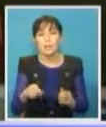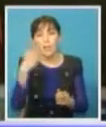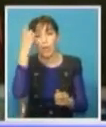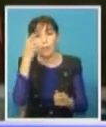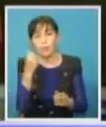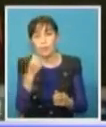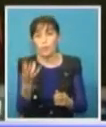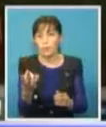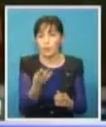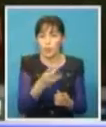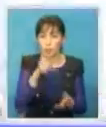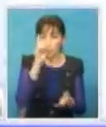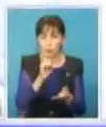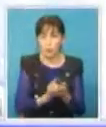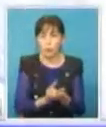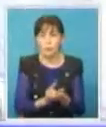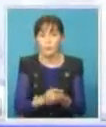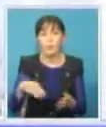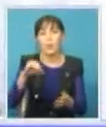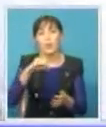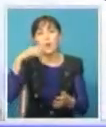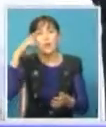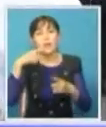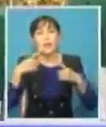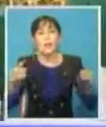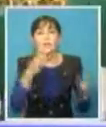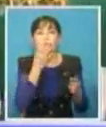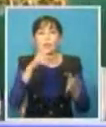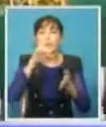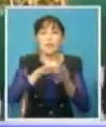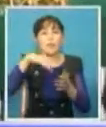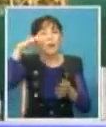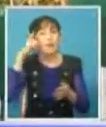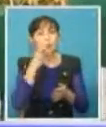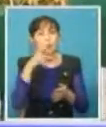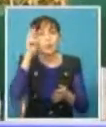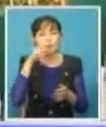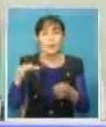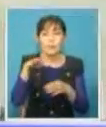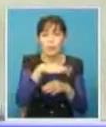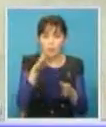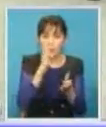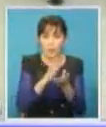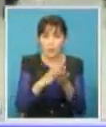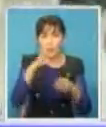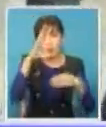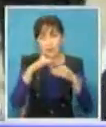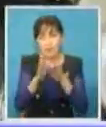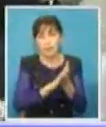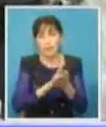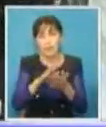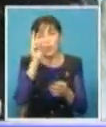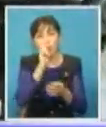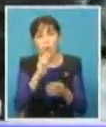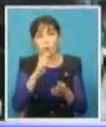тиіс. Оған уақыт та келді. Оңтүстікте өзге ұлт өкілдерінің қазақ тілін үйренулеріне барлық жағдай жасалған. Кешкі тегін оқыту